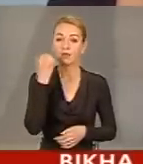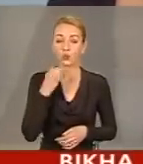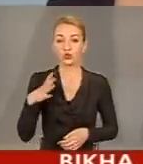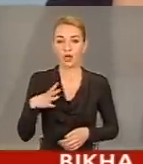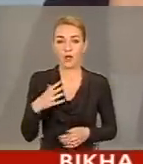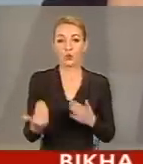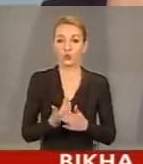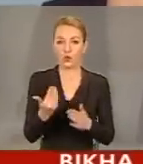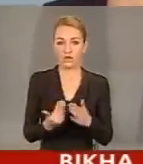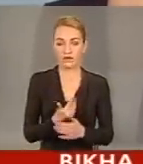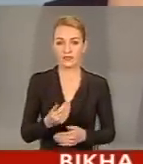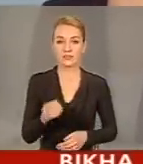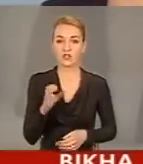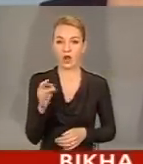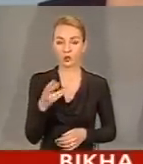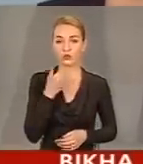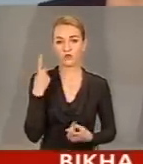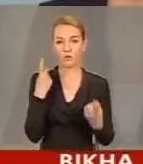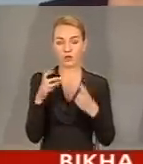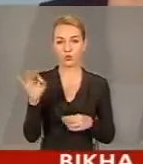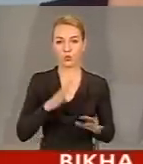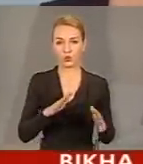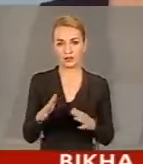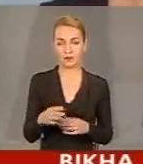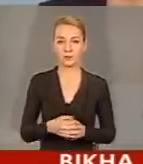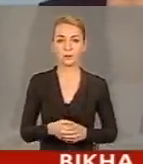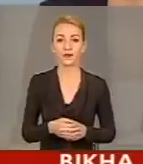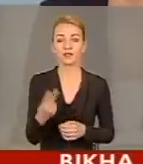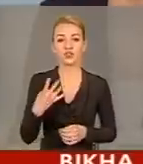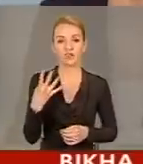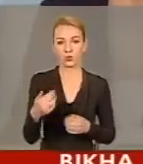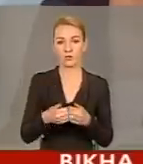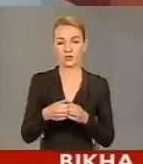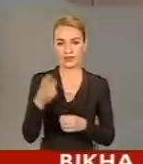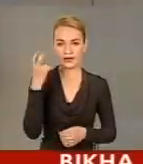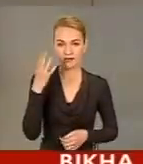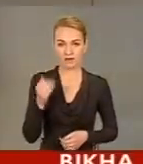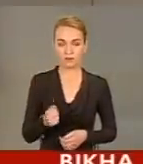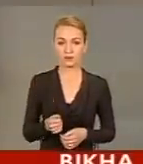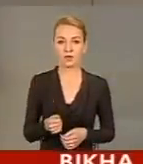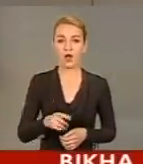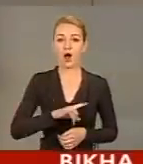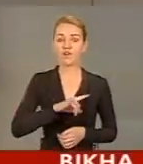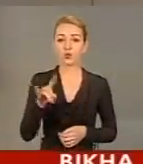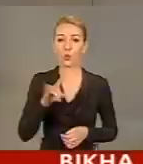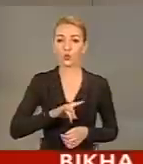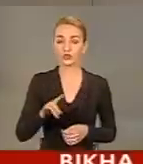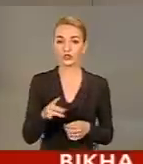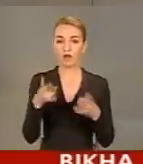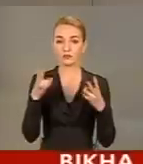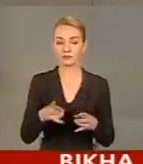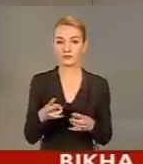Чекаємо від тебе новини. Це був Борис Сачалко з останньою інформацією про падіння Мі-24 неподалік Києва. Авіатроща в французьких